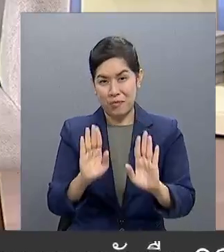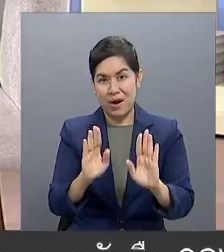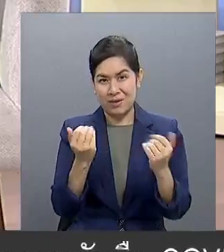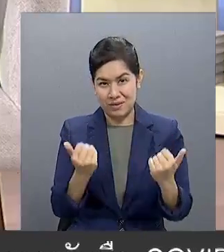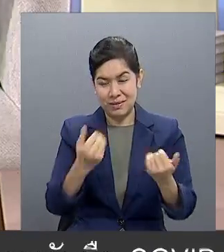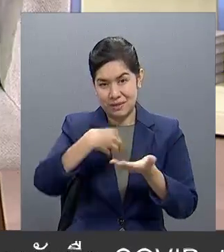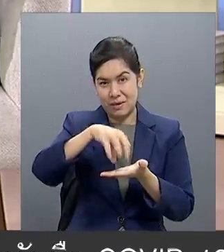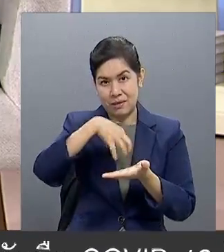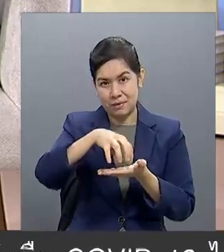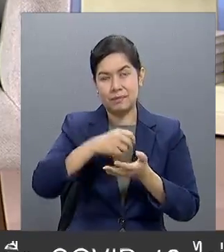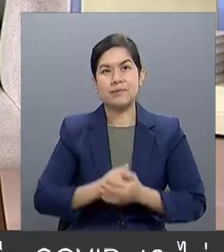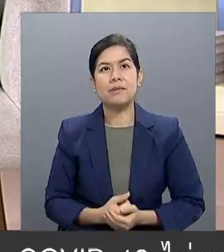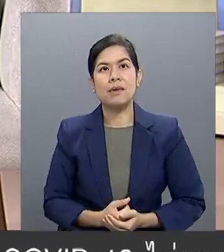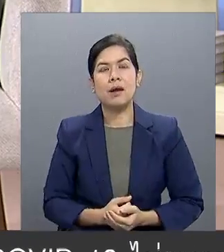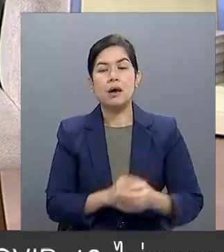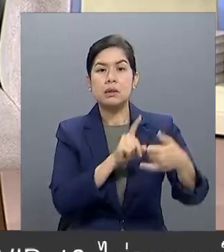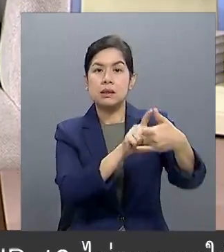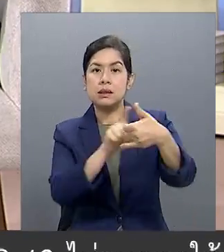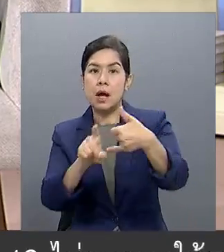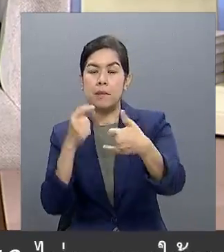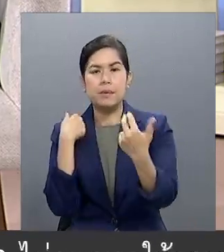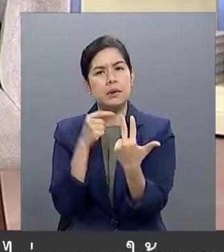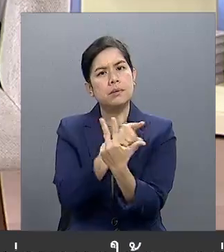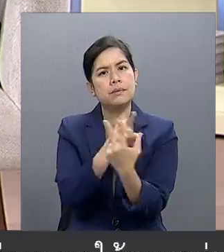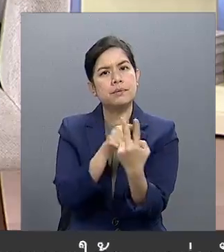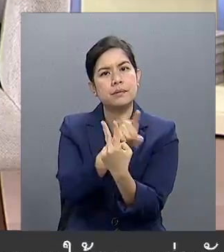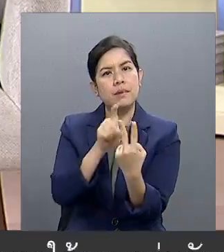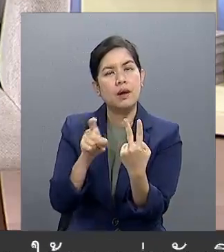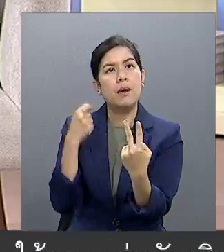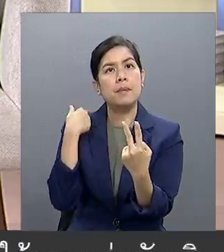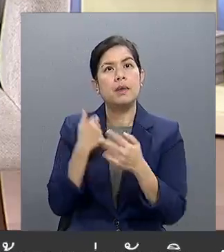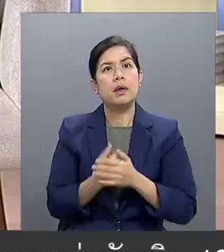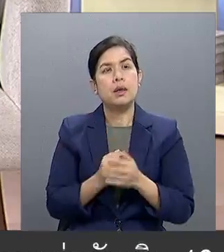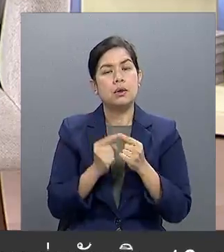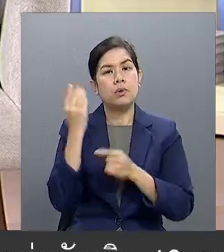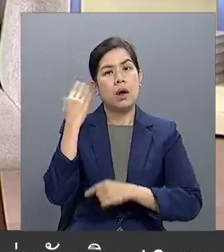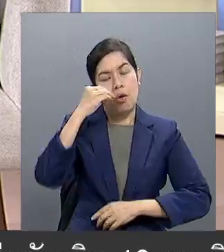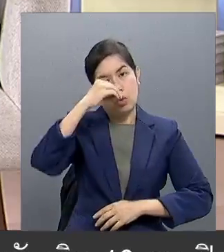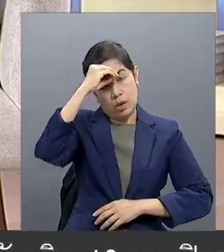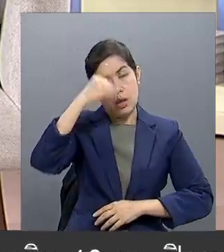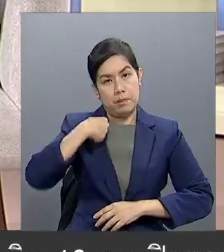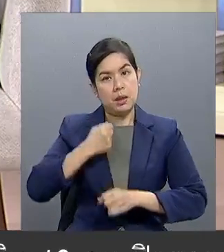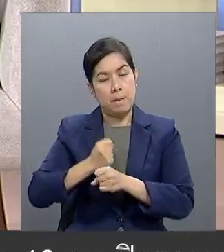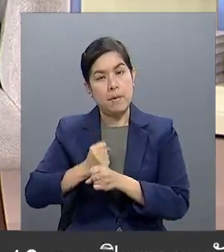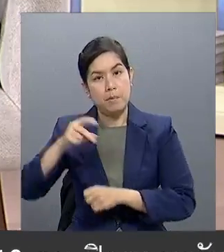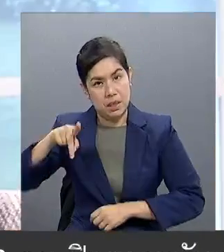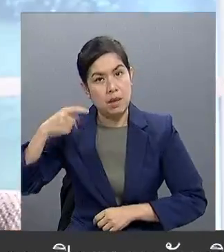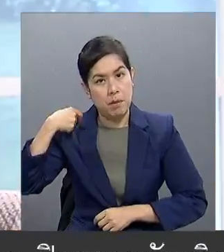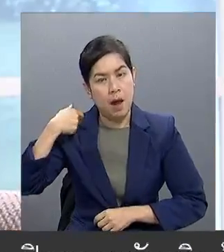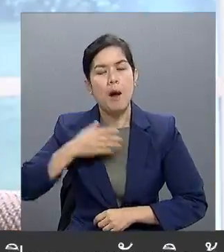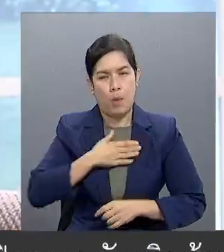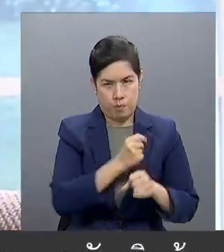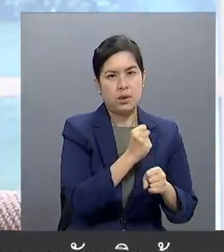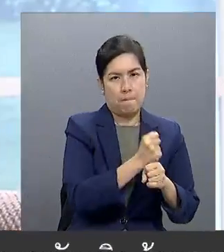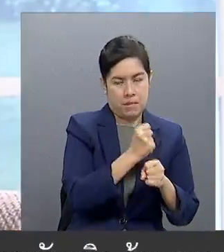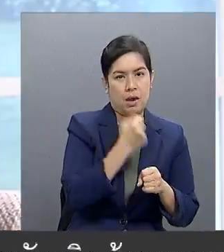แต่ละท่านเลยค ่ะใช่ครับ มีช่วงเรียนเคยทำงานพิเศษอะไรไหมคะ มีผมทำงานร้านอาหารฟาสต์ฟู้ด ส่วนผมเนี่ยจัดรายการวิทยุ